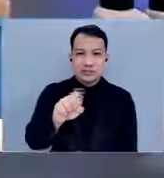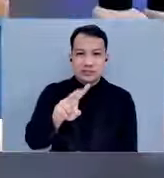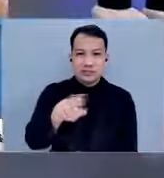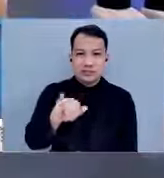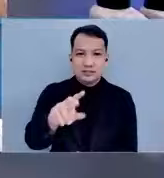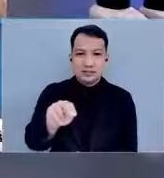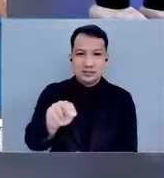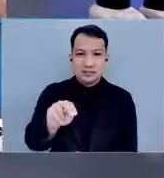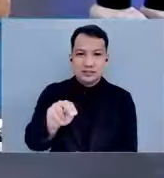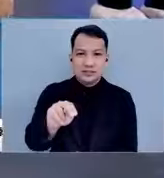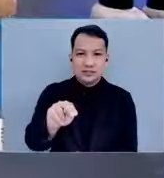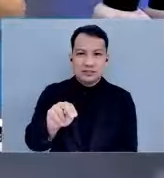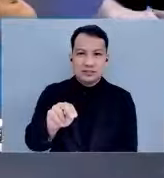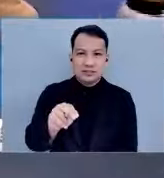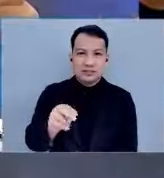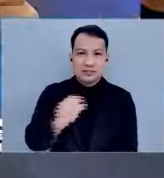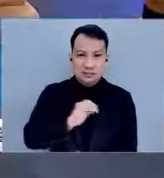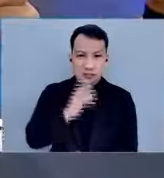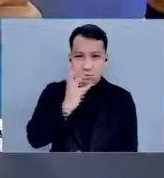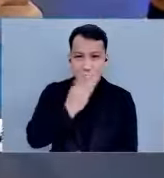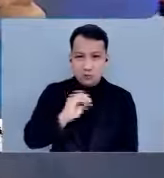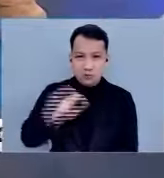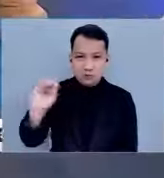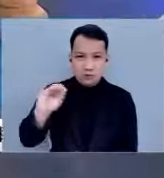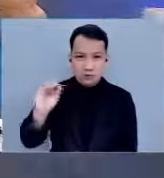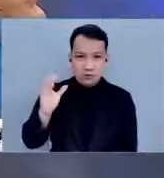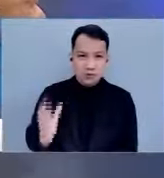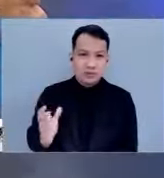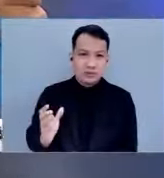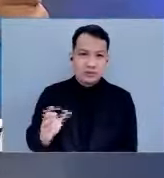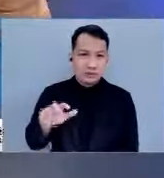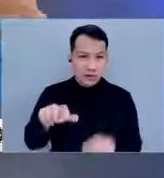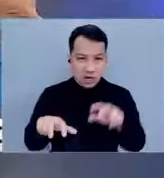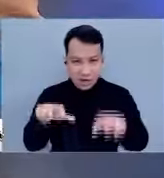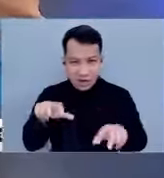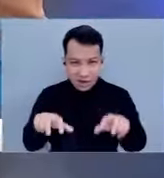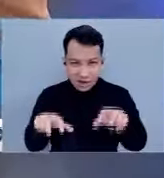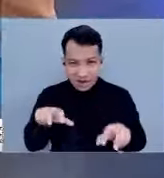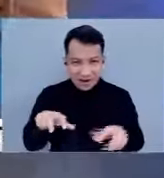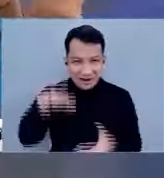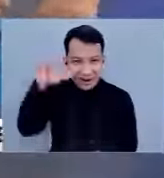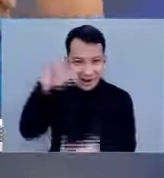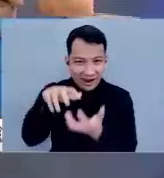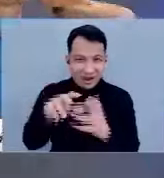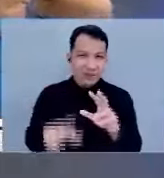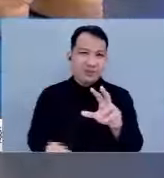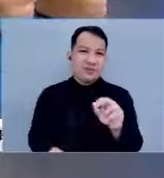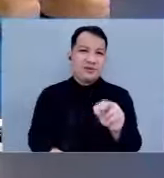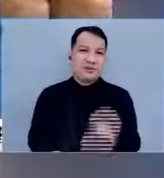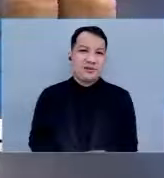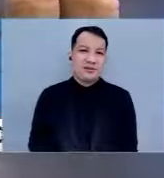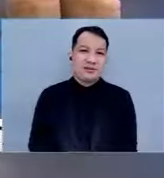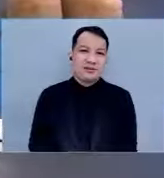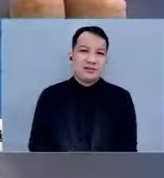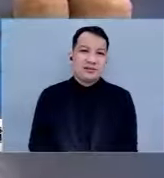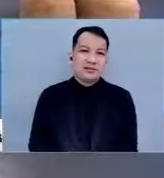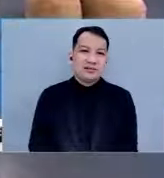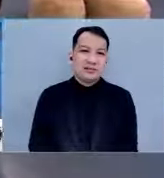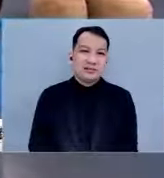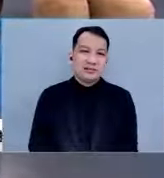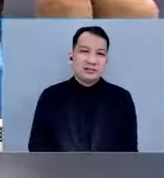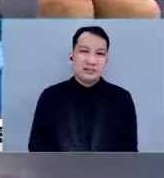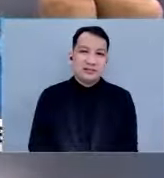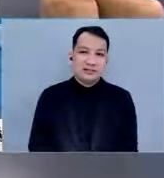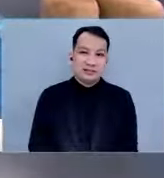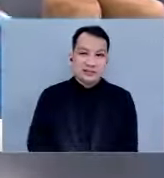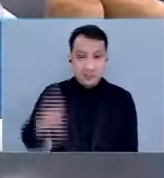si angang owner si t-rex ah Siya ba si t-rex Res Siya ba si Mr lion know